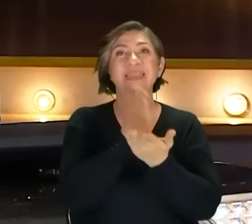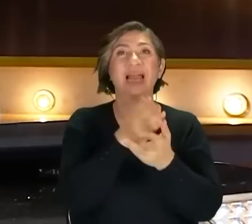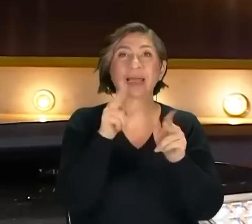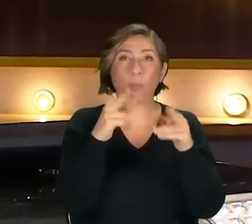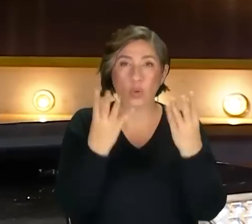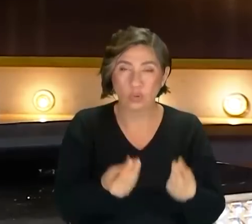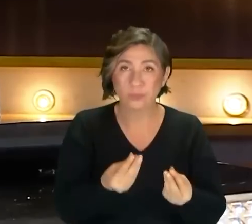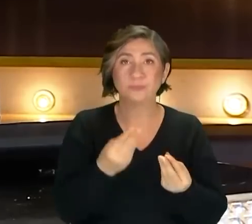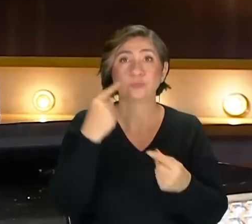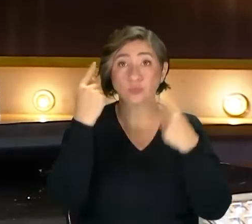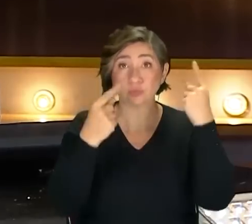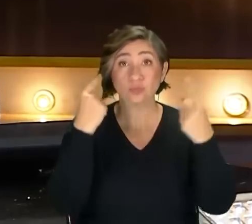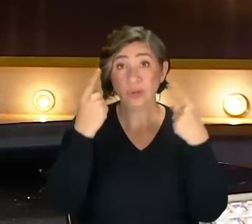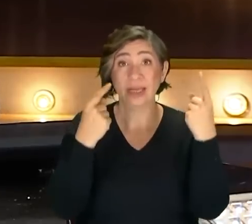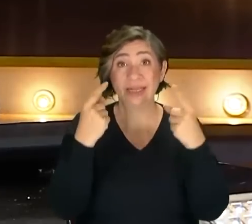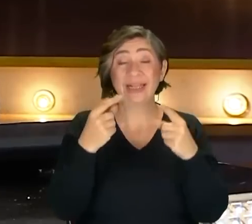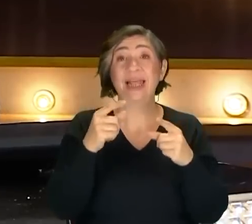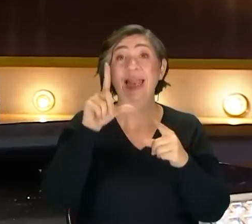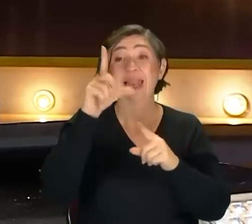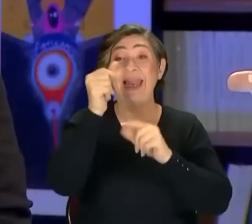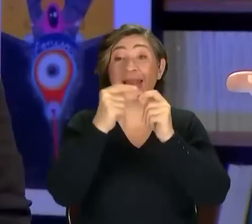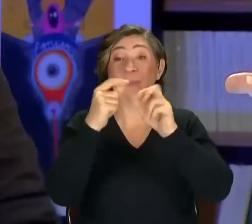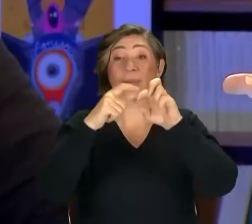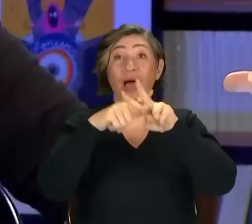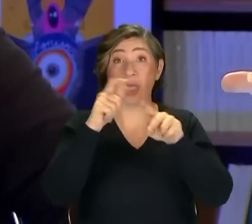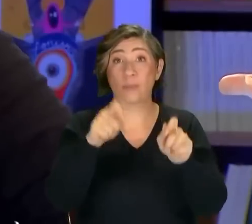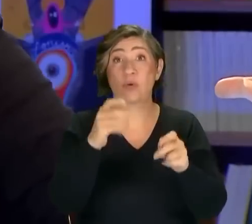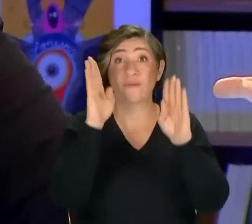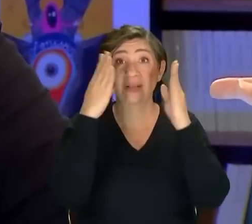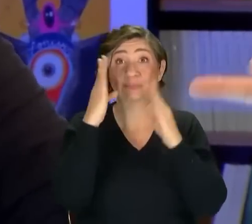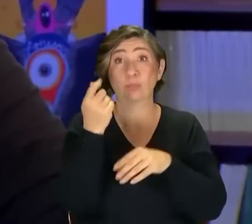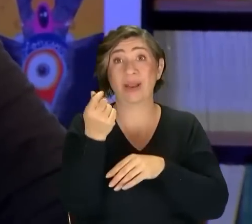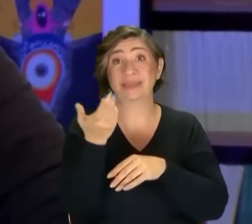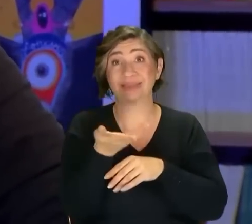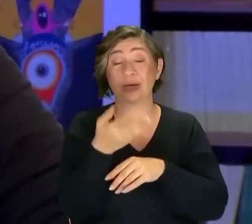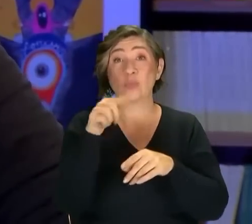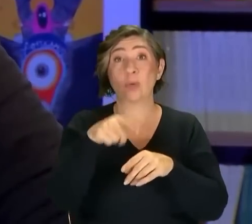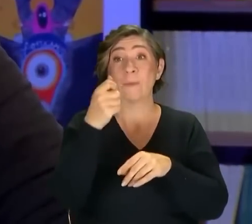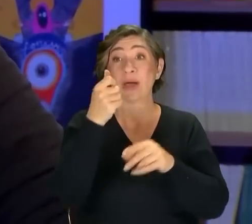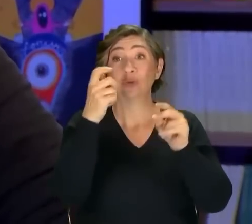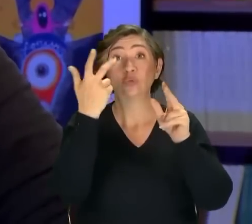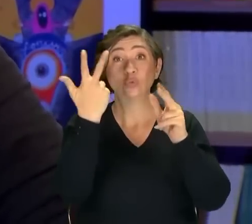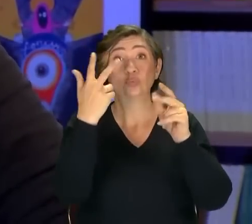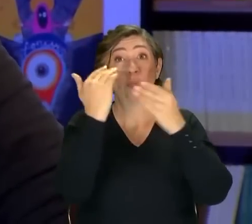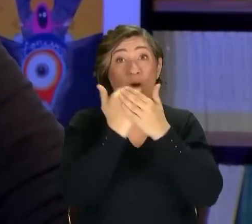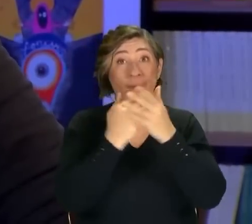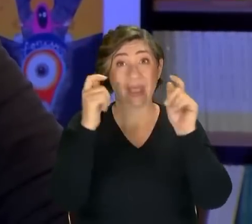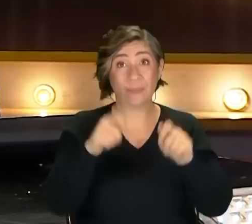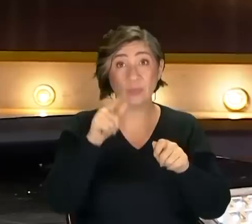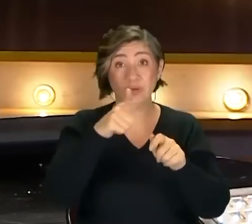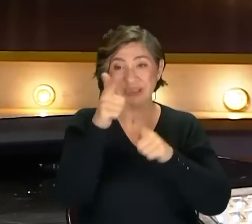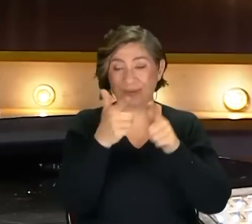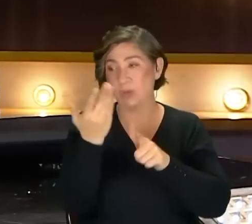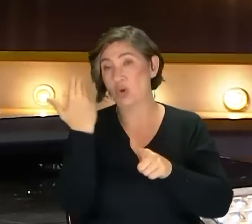döndü diye düşünürken Libra'yı yapıyorlar ya şimdi Facebook parasını. Bugün Para 3 programı yaptık. Bu